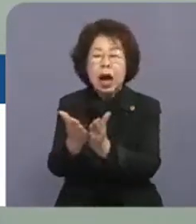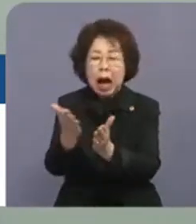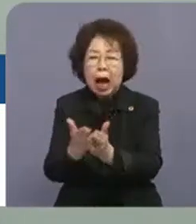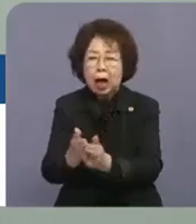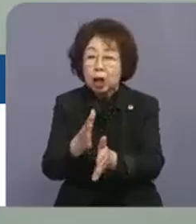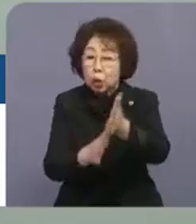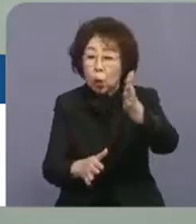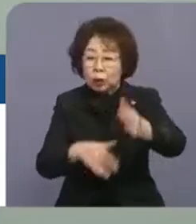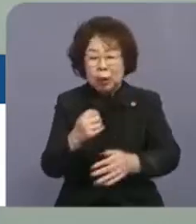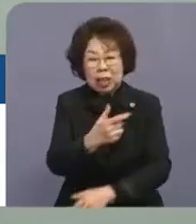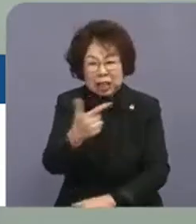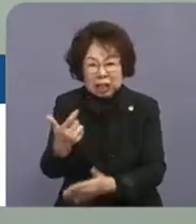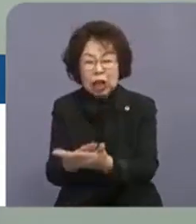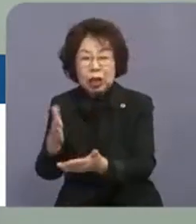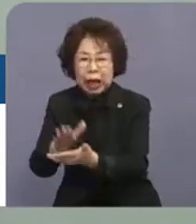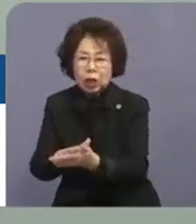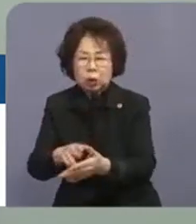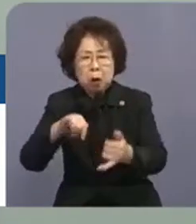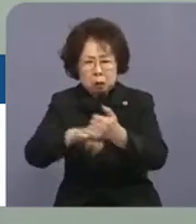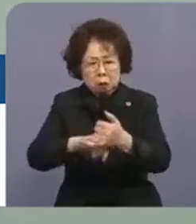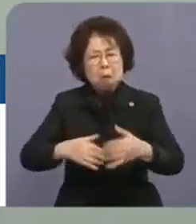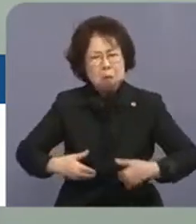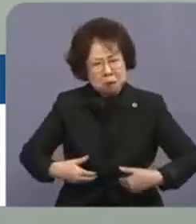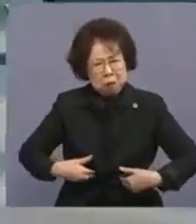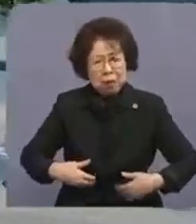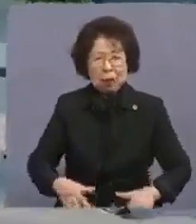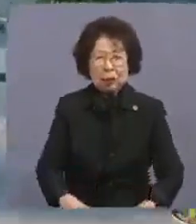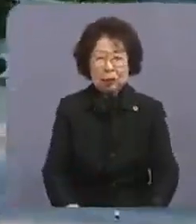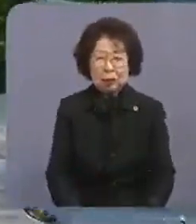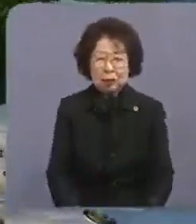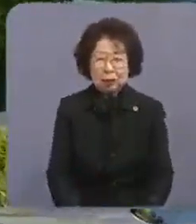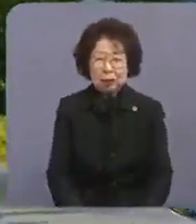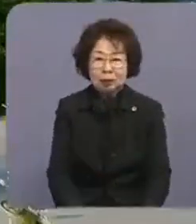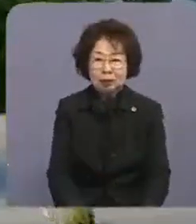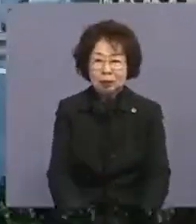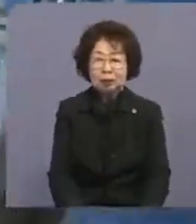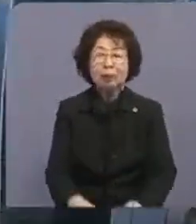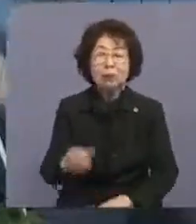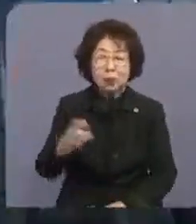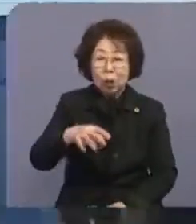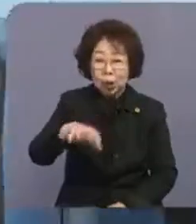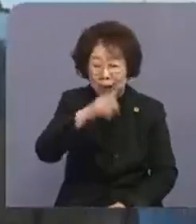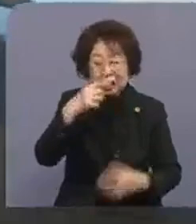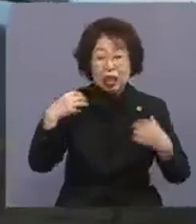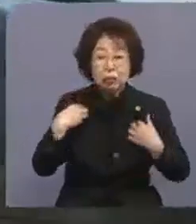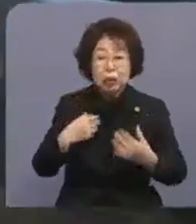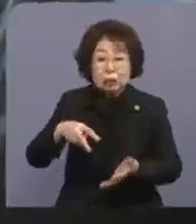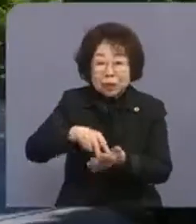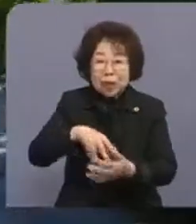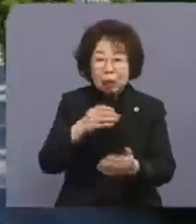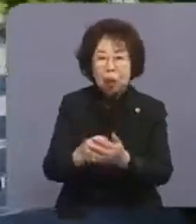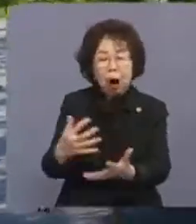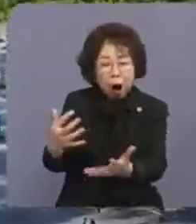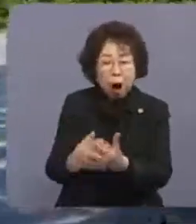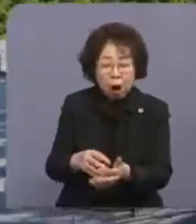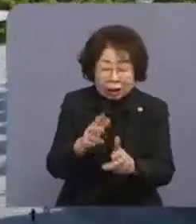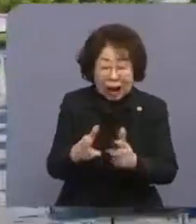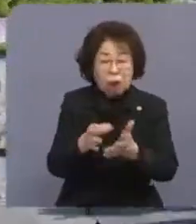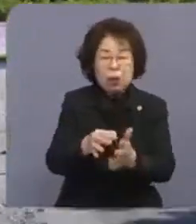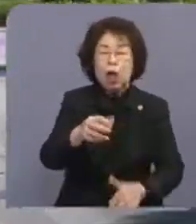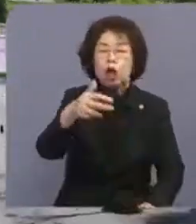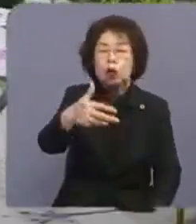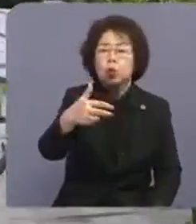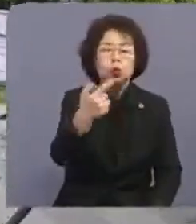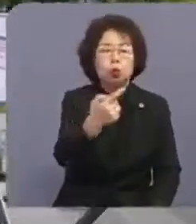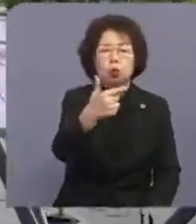원도심의대 개조가 이루어질 것입니다 기재부 산자부가 추산한 부산엑스포 총 사업비는 6조